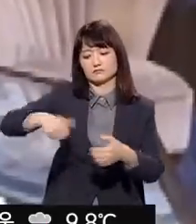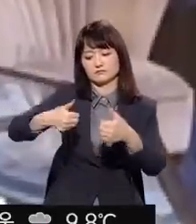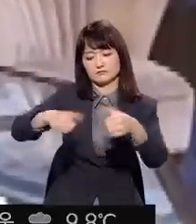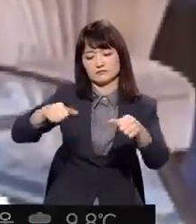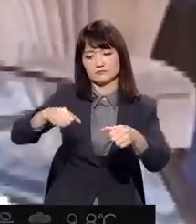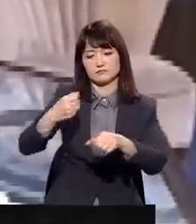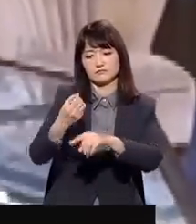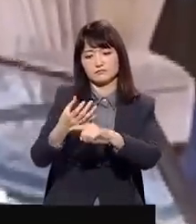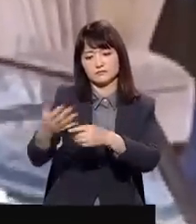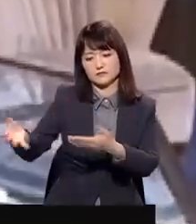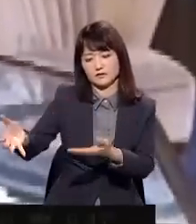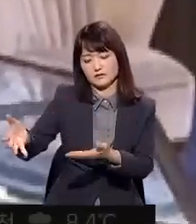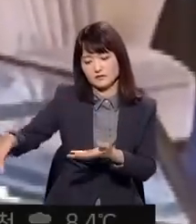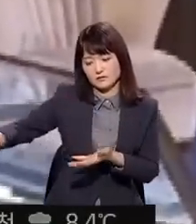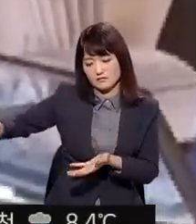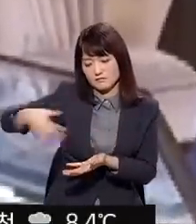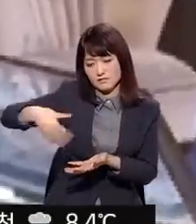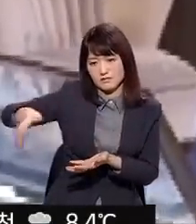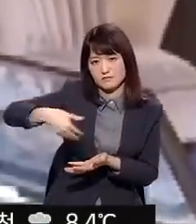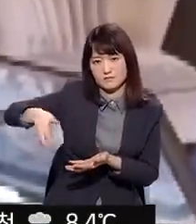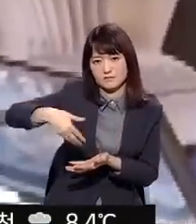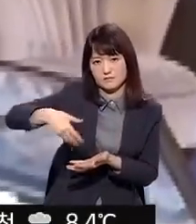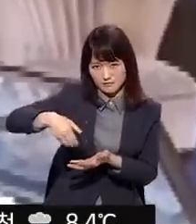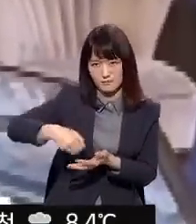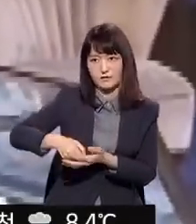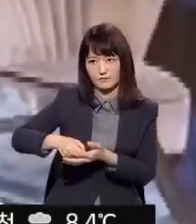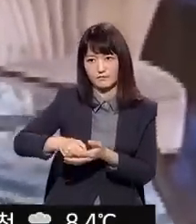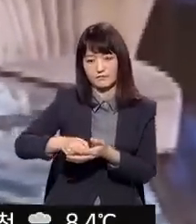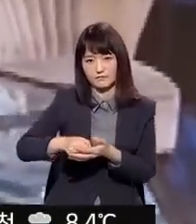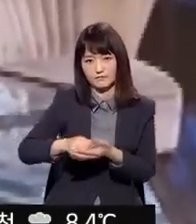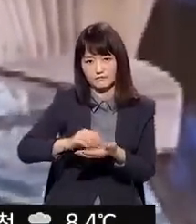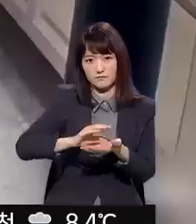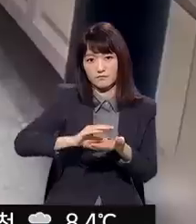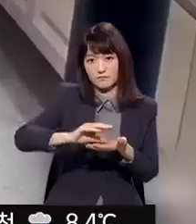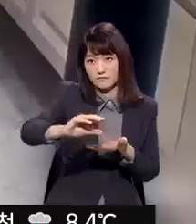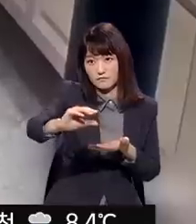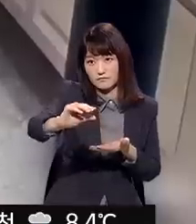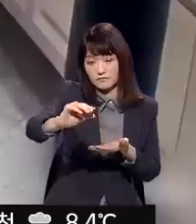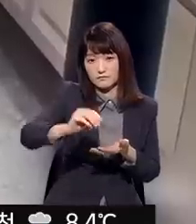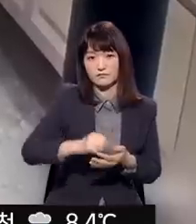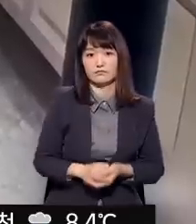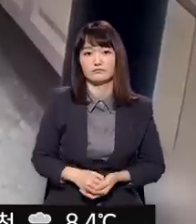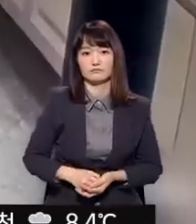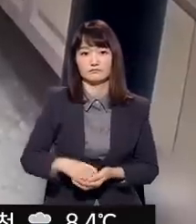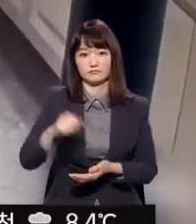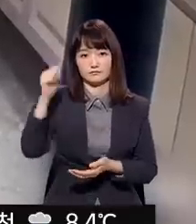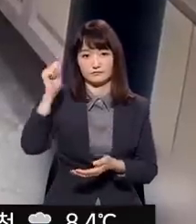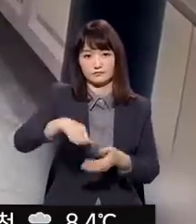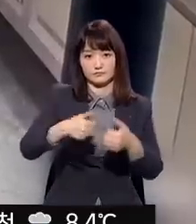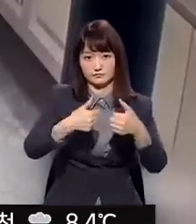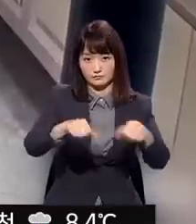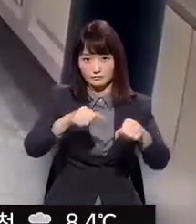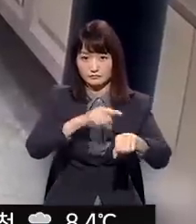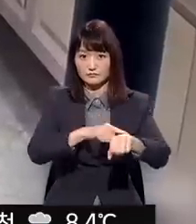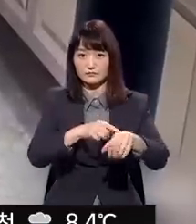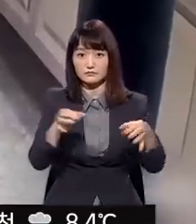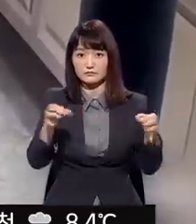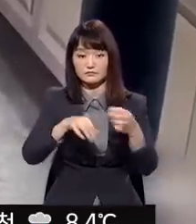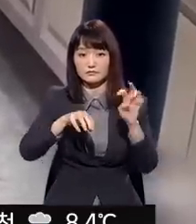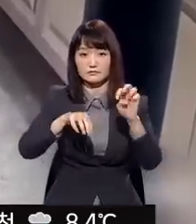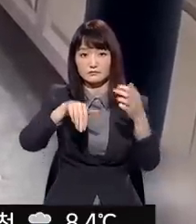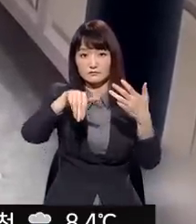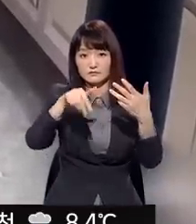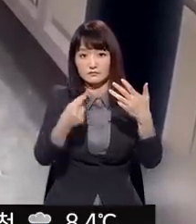있던 보석들을 가방에 모두 쓸어 담았습니다. 그리고는 밖으로 나가는데요. 이들이 진열장을 깨고 보석을 훔치는데 걸린 시간은